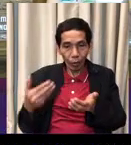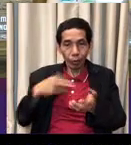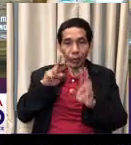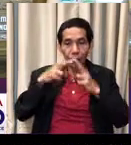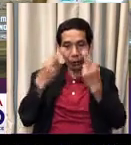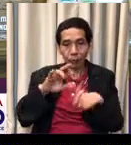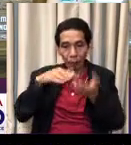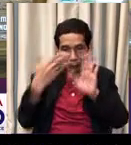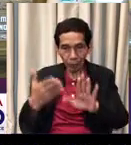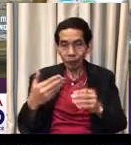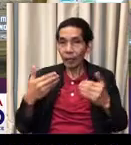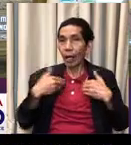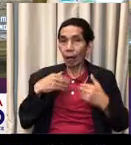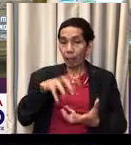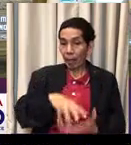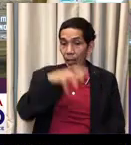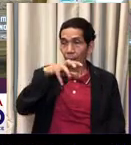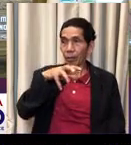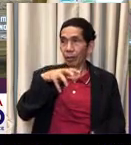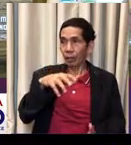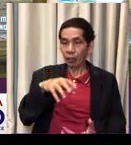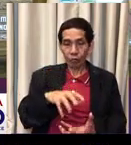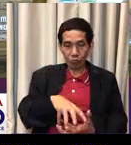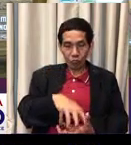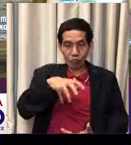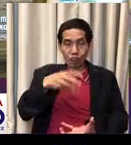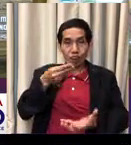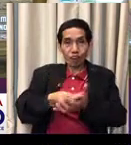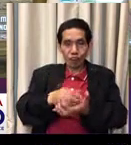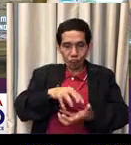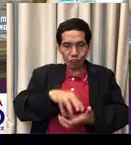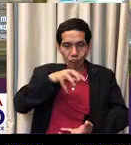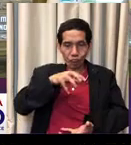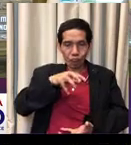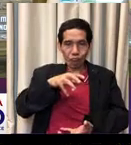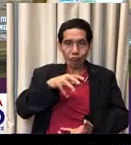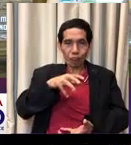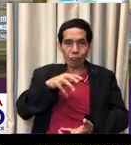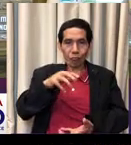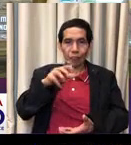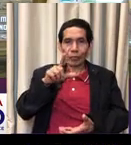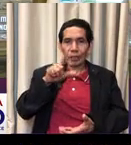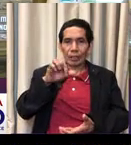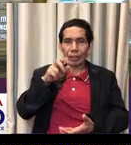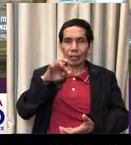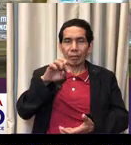kamag-anak nung patay. E pag may mayaman yon, medyo may kaya yon, maganda yung liver spread.